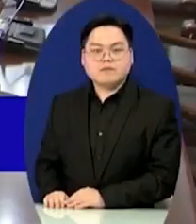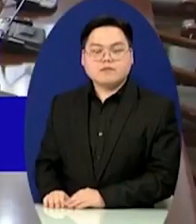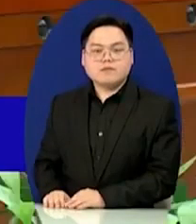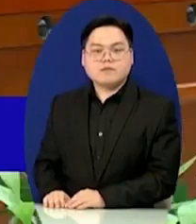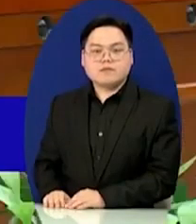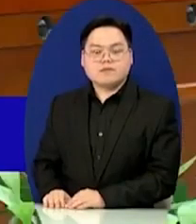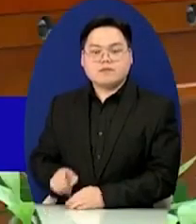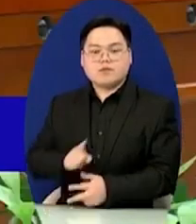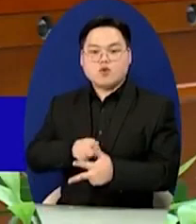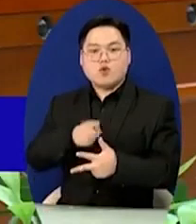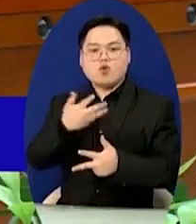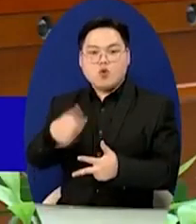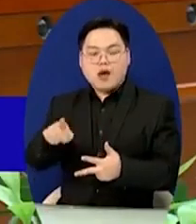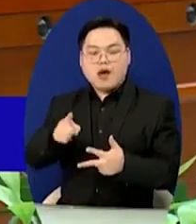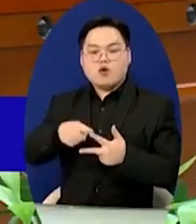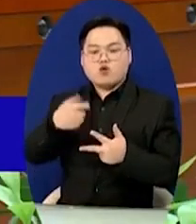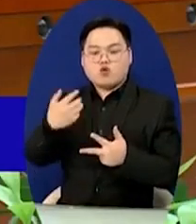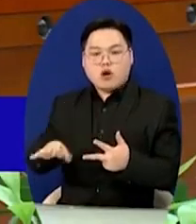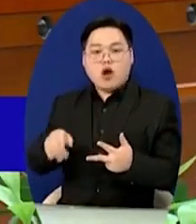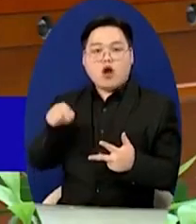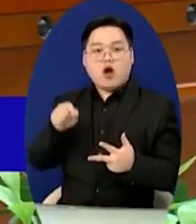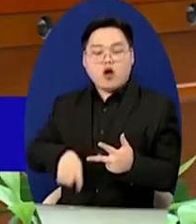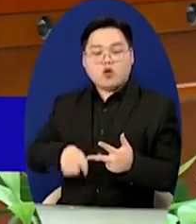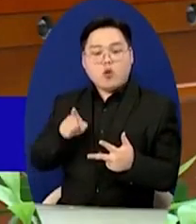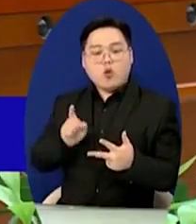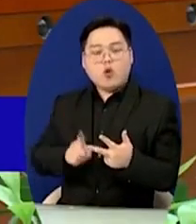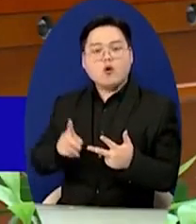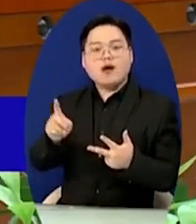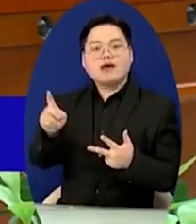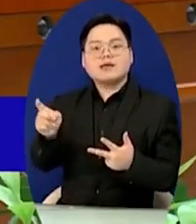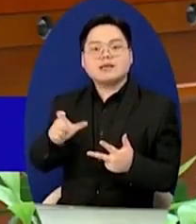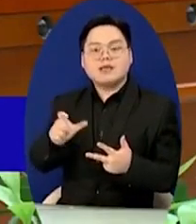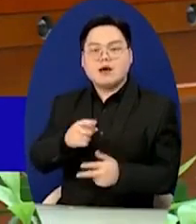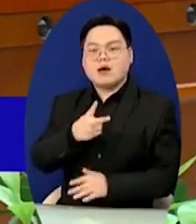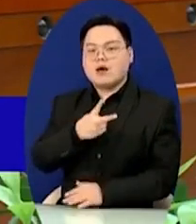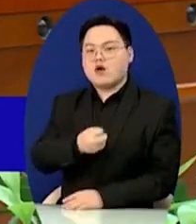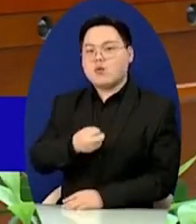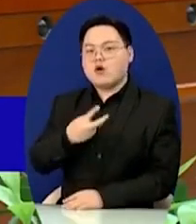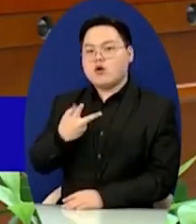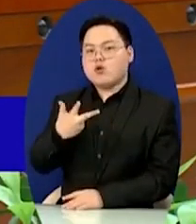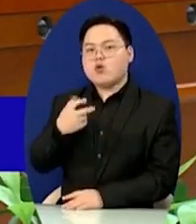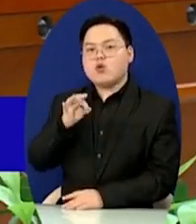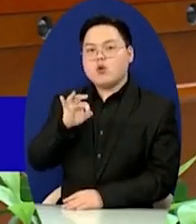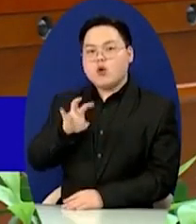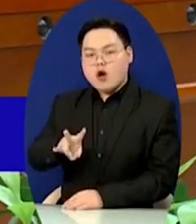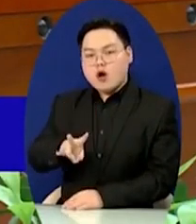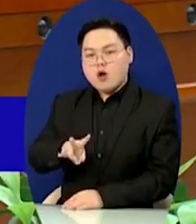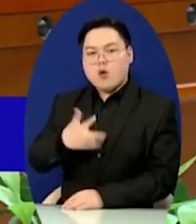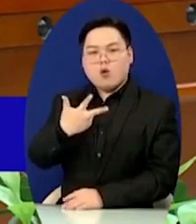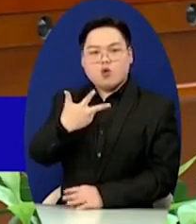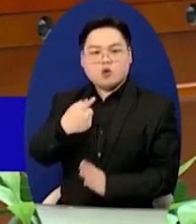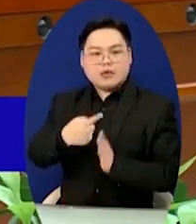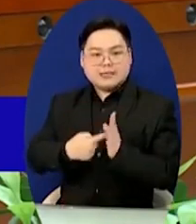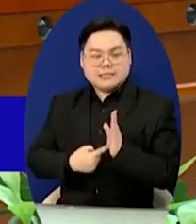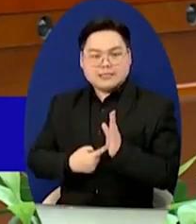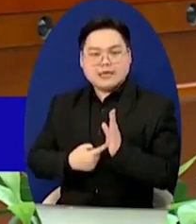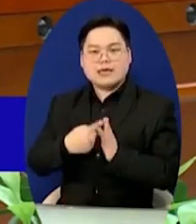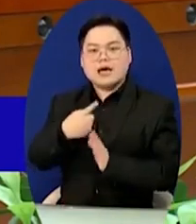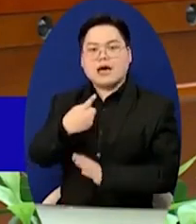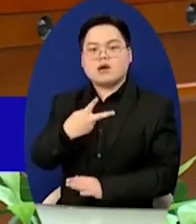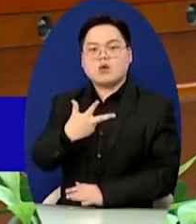Гурав дахь удаагийн сонсголын үйл ажиллагаа 2023 оны 3-р